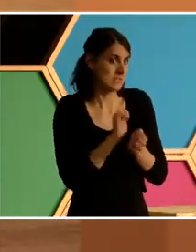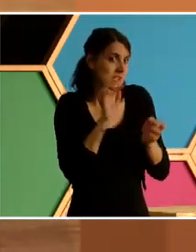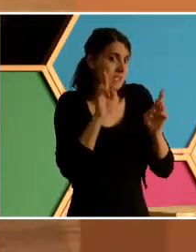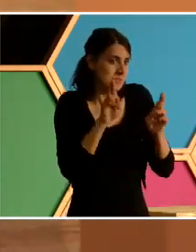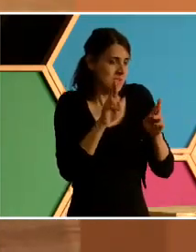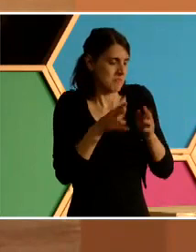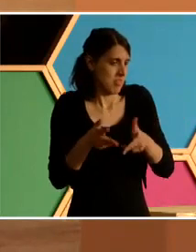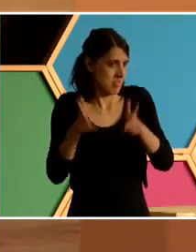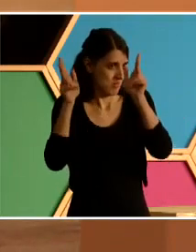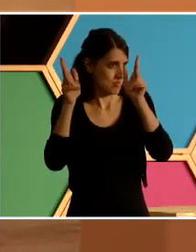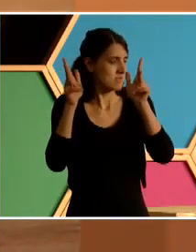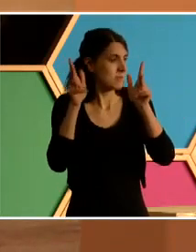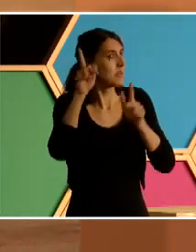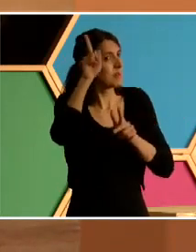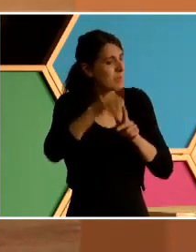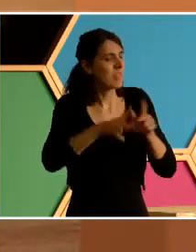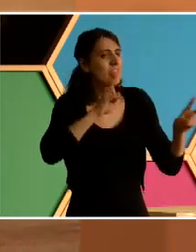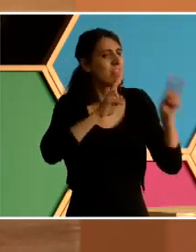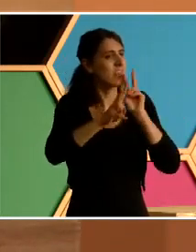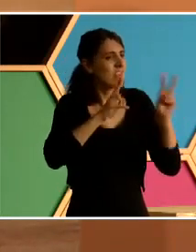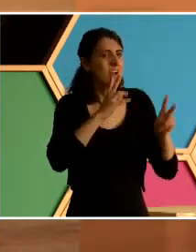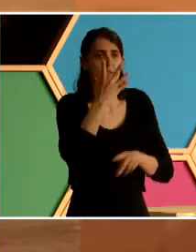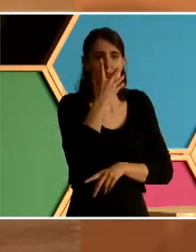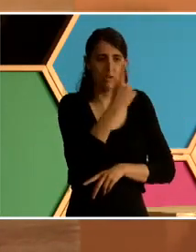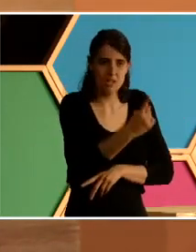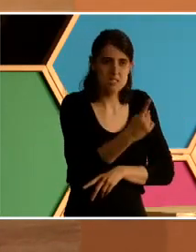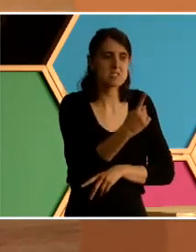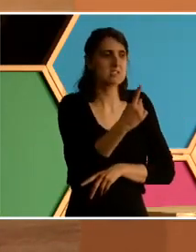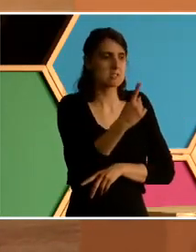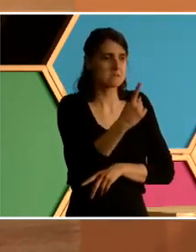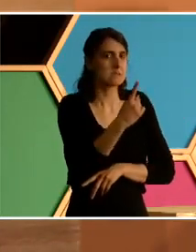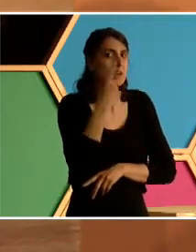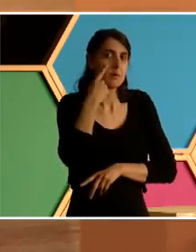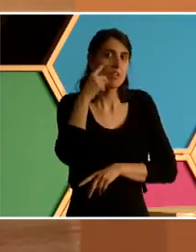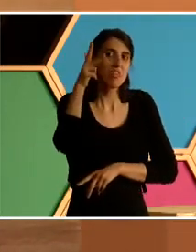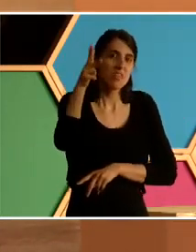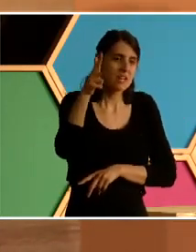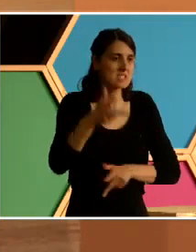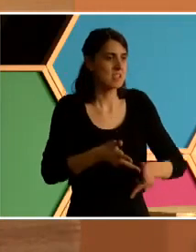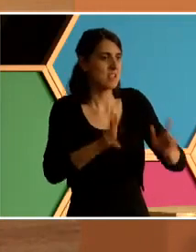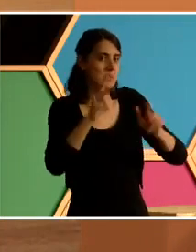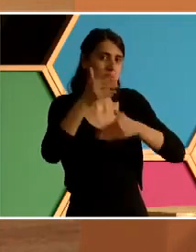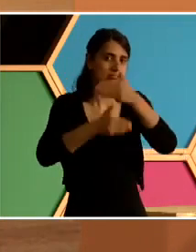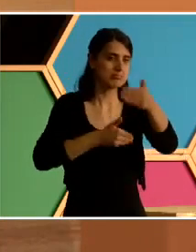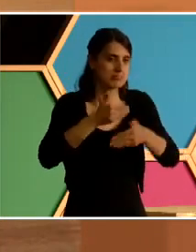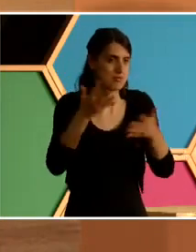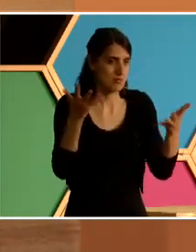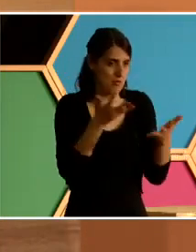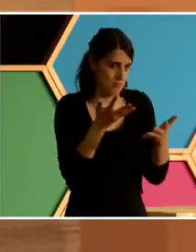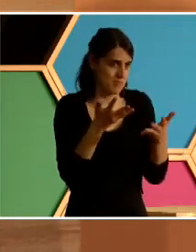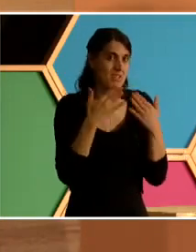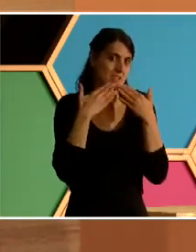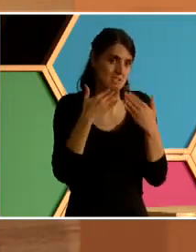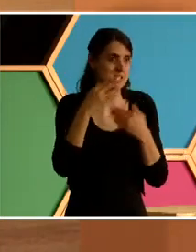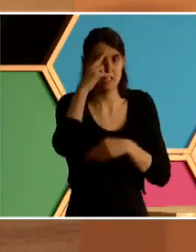també que puguem avançar amb un diàleg franc, honest, sobre com avancem amb drets i llibertats des del respecte